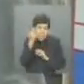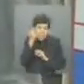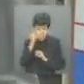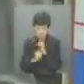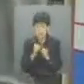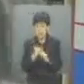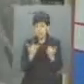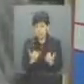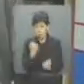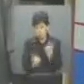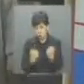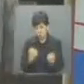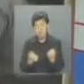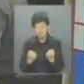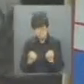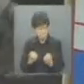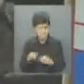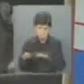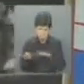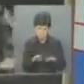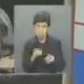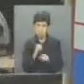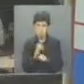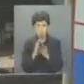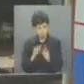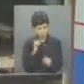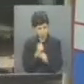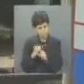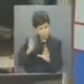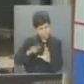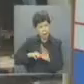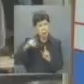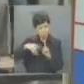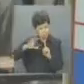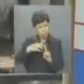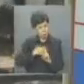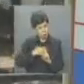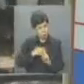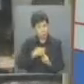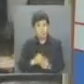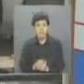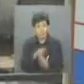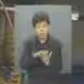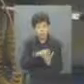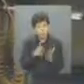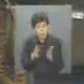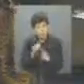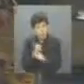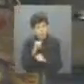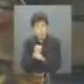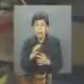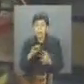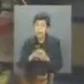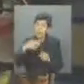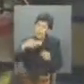ค่ายรถยนต์ยังคงเตรียมลงทุนเพิ่มและยังต้องการพนักงานอีกหลายพันคนขณะที่นโยบายโครงสร้างราคาพลังงาน